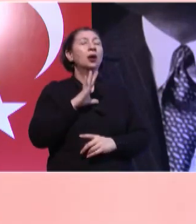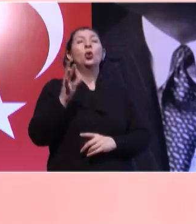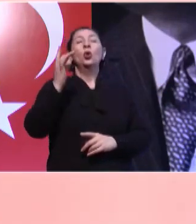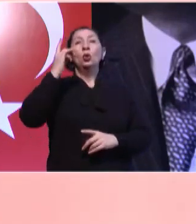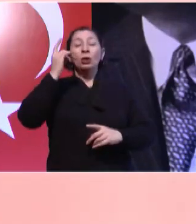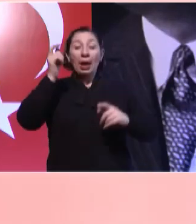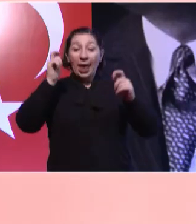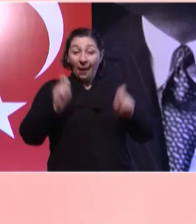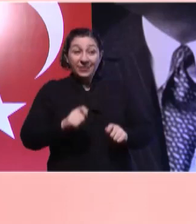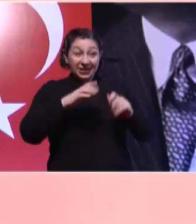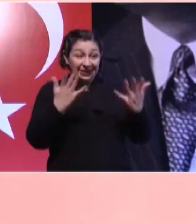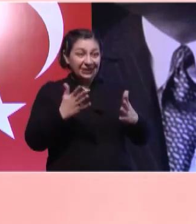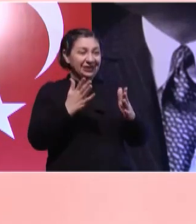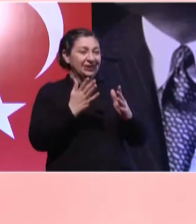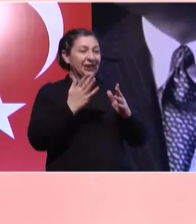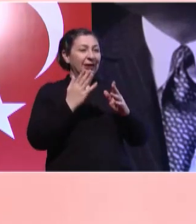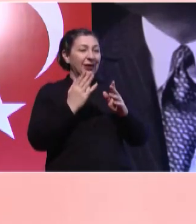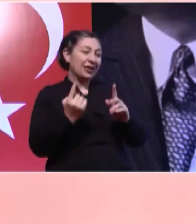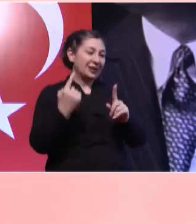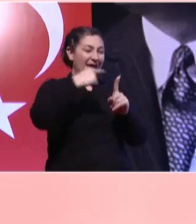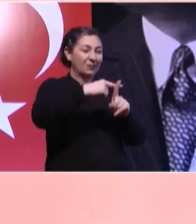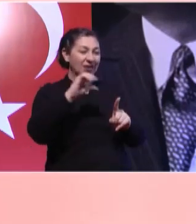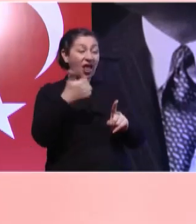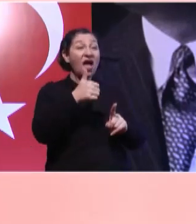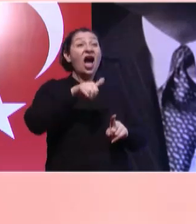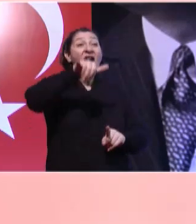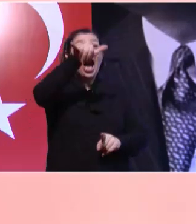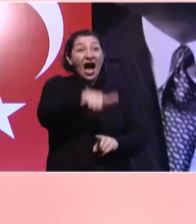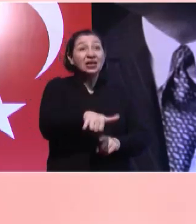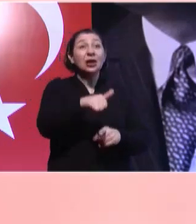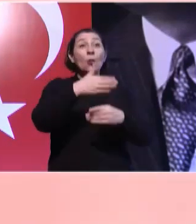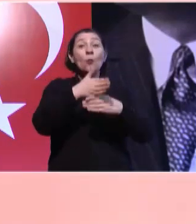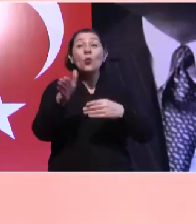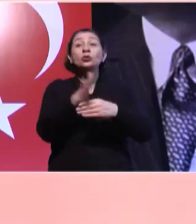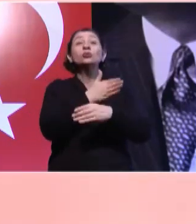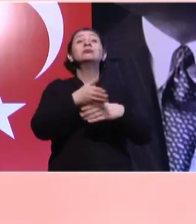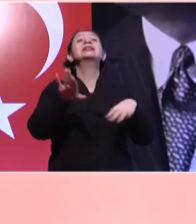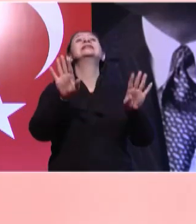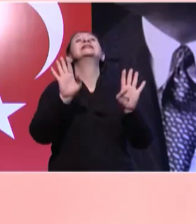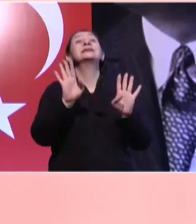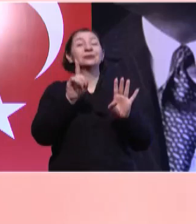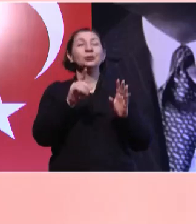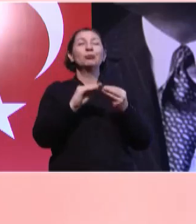Ürettiğiniz, yarattığınız katma değeri hakça bölüşmezseniz orada sorun çıkar.